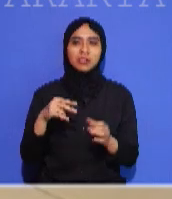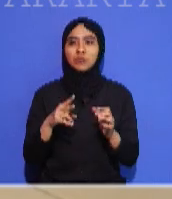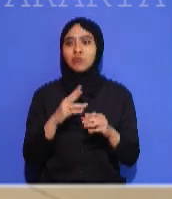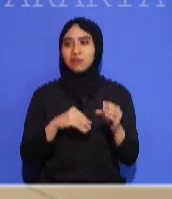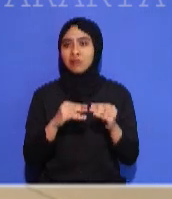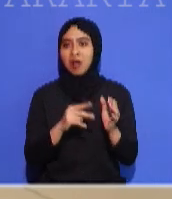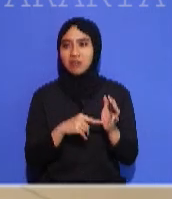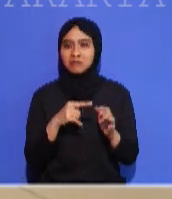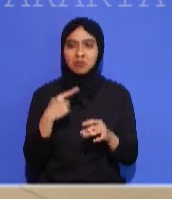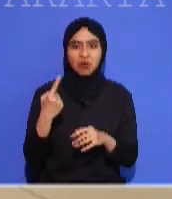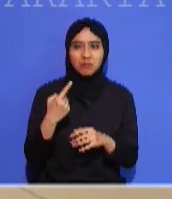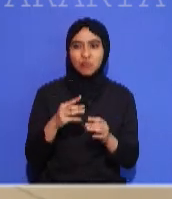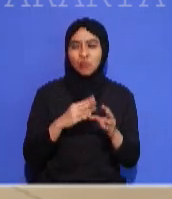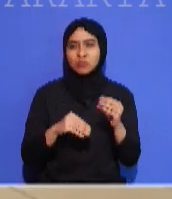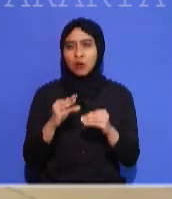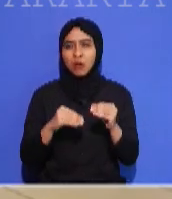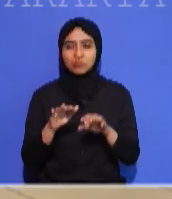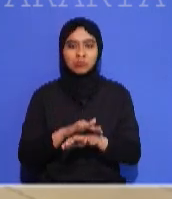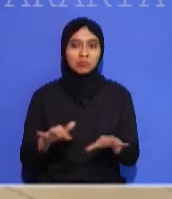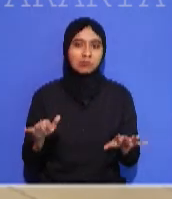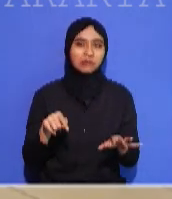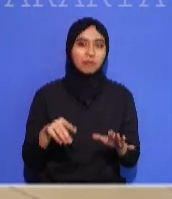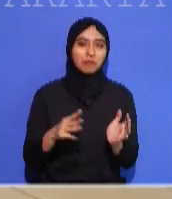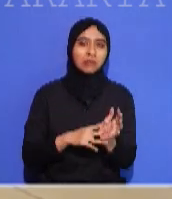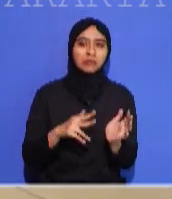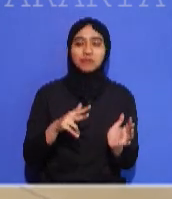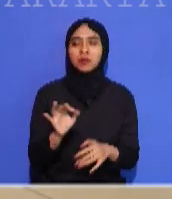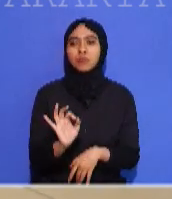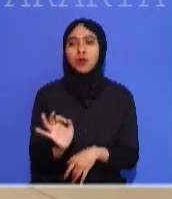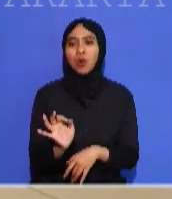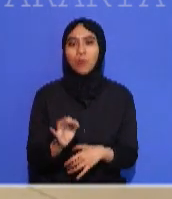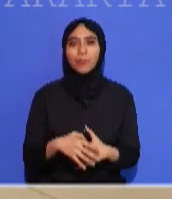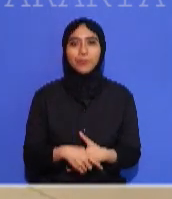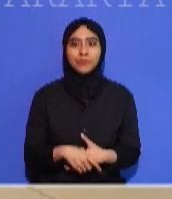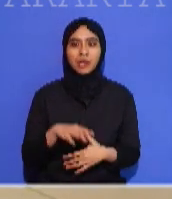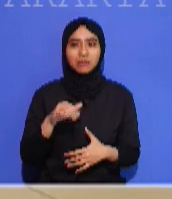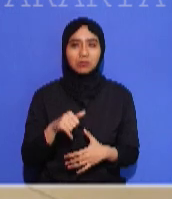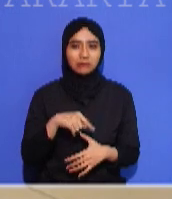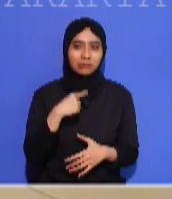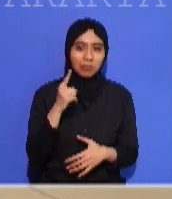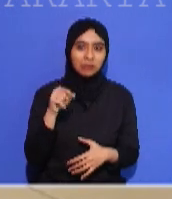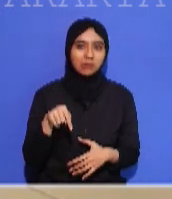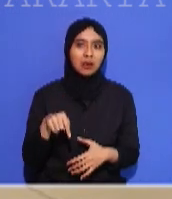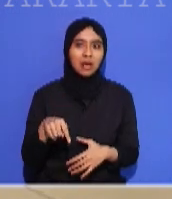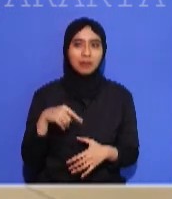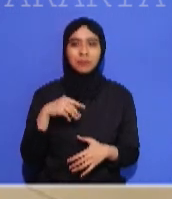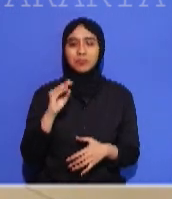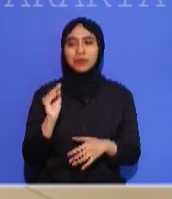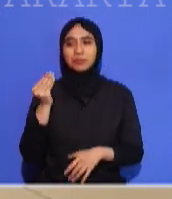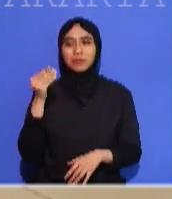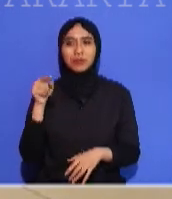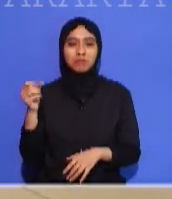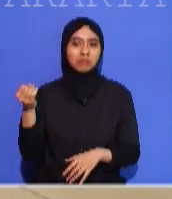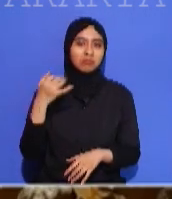tapi Munas itu belum selesai sampai sekarang Ee kita ee dari instruksi dari pimpinan ataupun